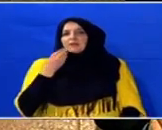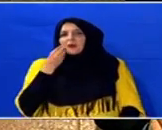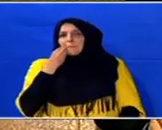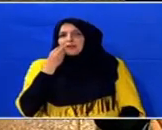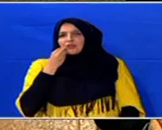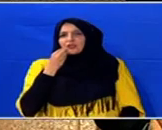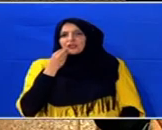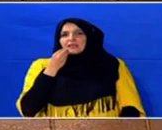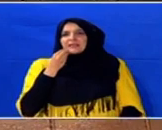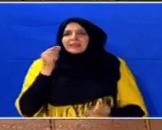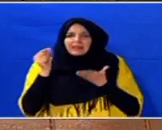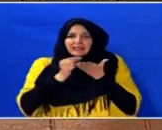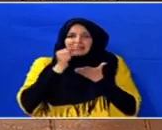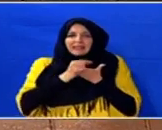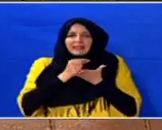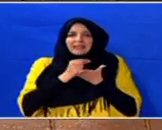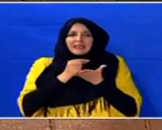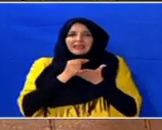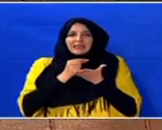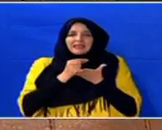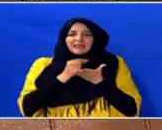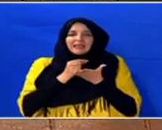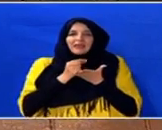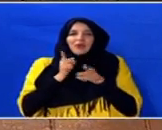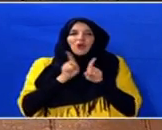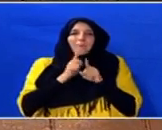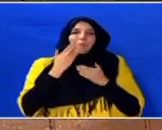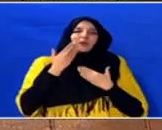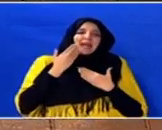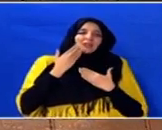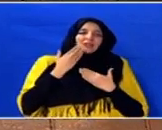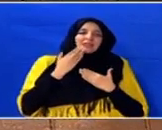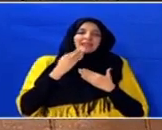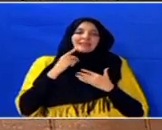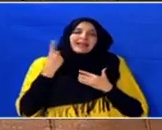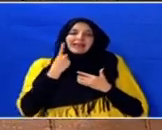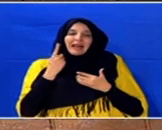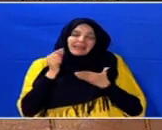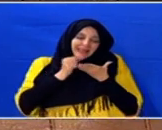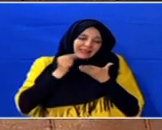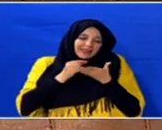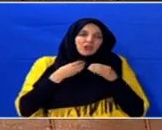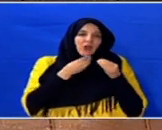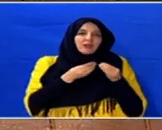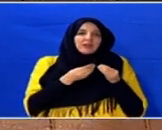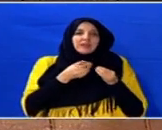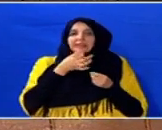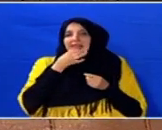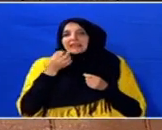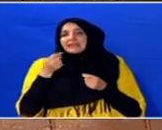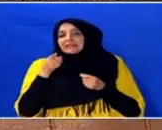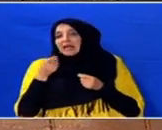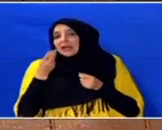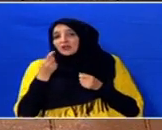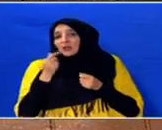يكتب التمائم، هل حلال أم حرام؟ طيب، فماله ليس حلالا